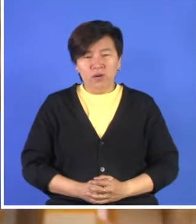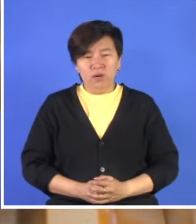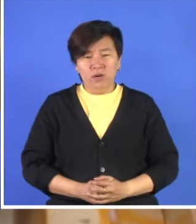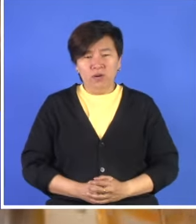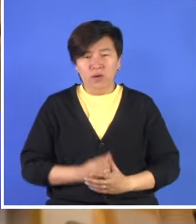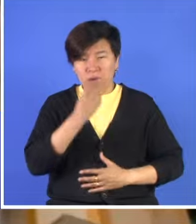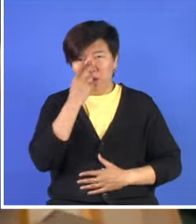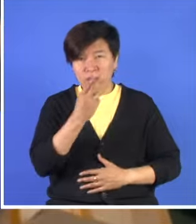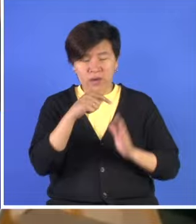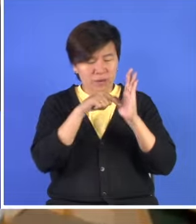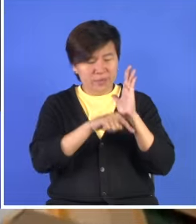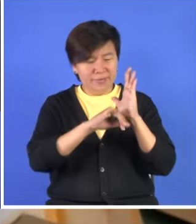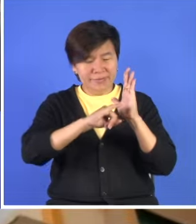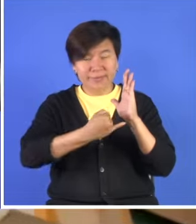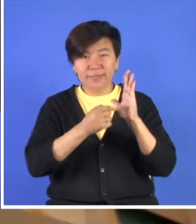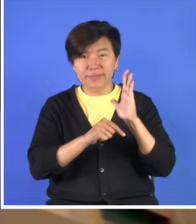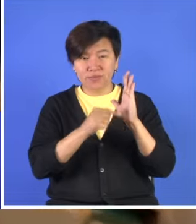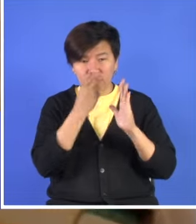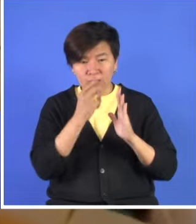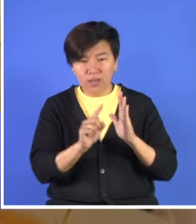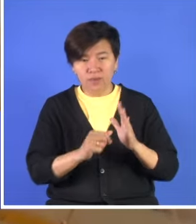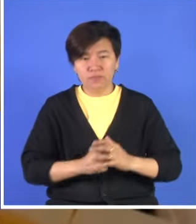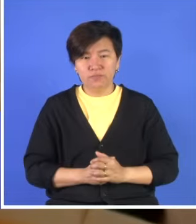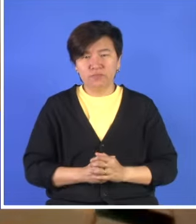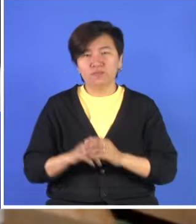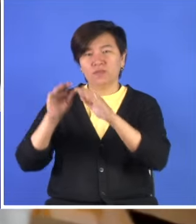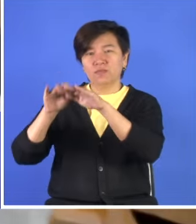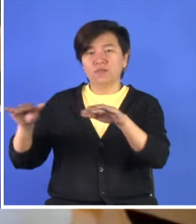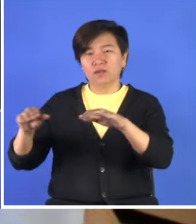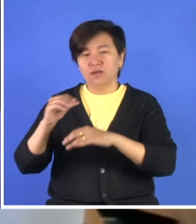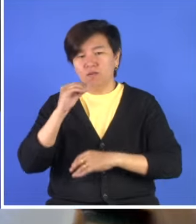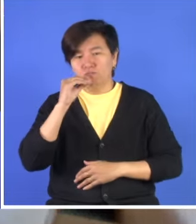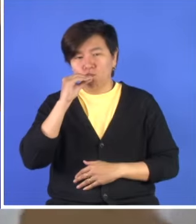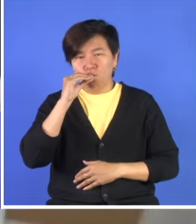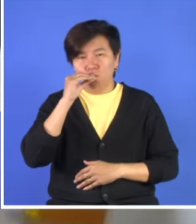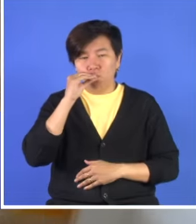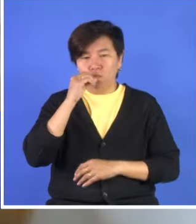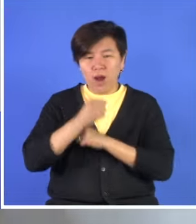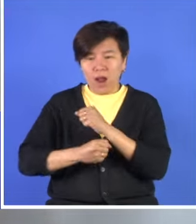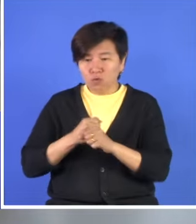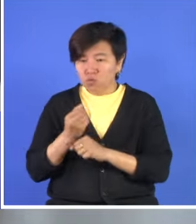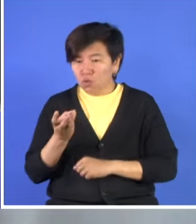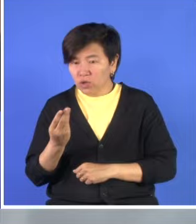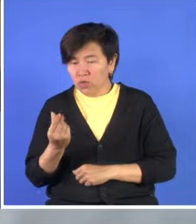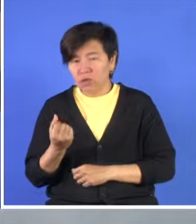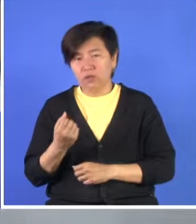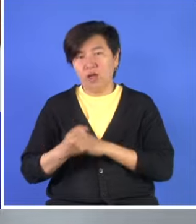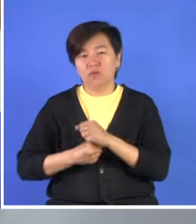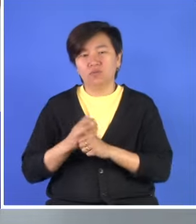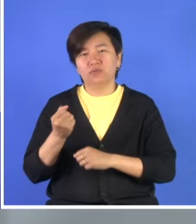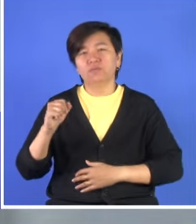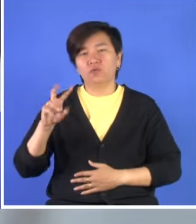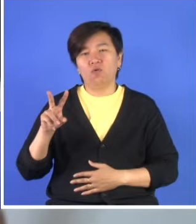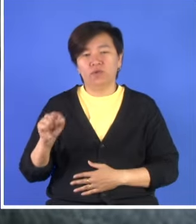าะในพื้นที่จันทบุรีพบว่ามีเด็กเริ่มสูบบุหรี่ไฟฟ้าอายุน้อยที่สุด12ปีเท่านั้นคุณผู้ช